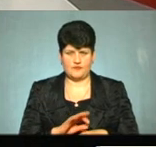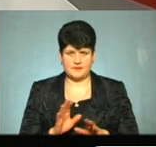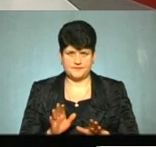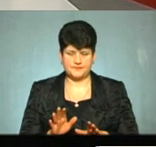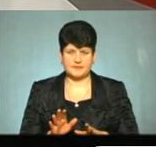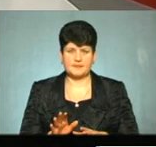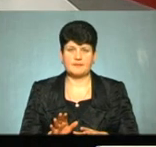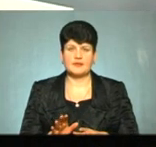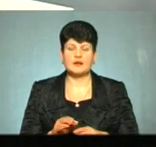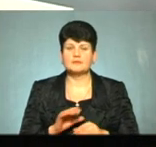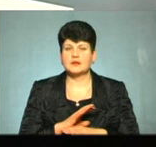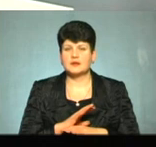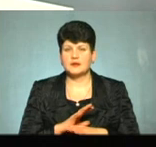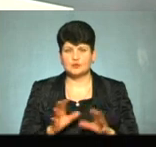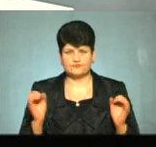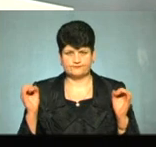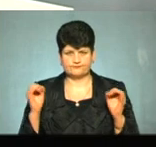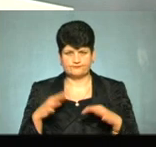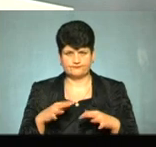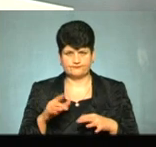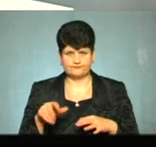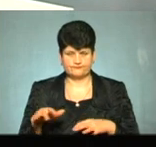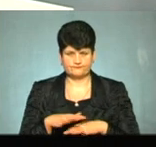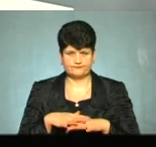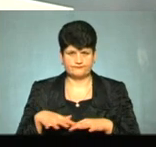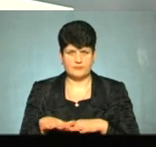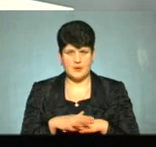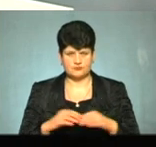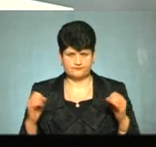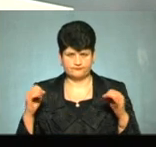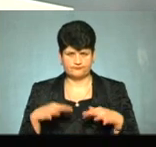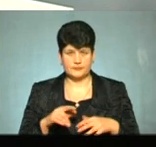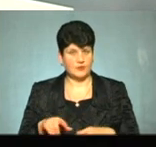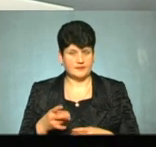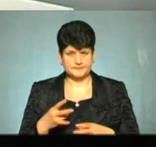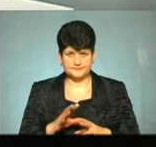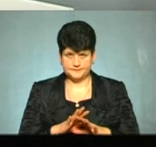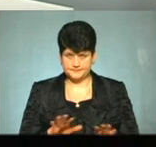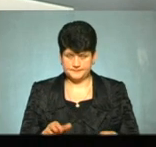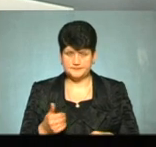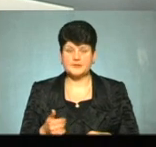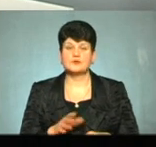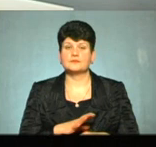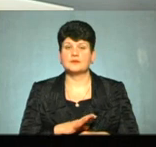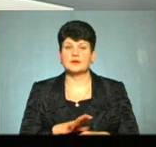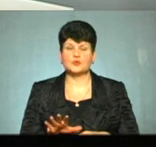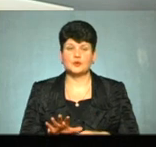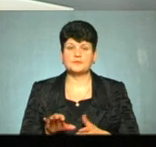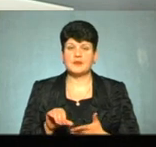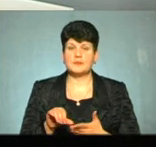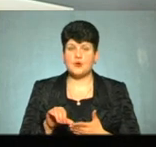інфекційних захворювань. Тобто уникати скупчення масового скупчення людей, так?